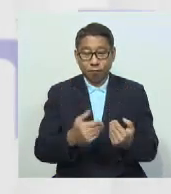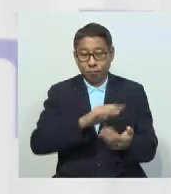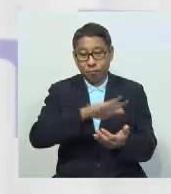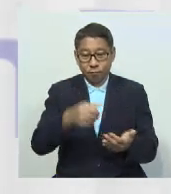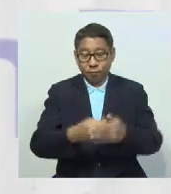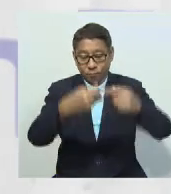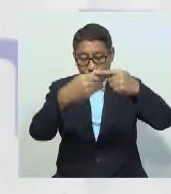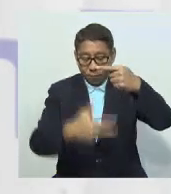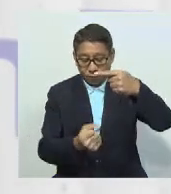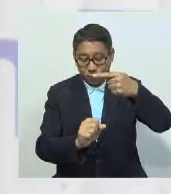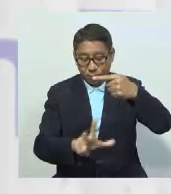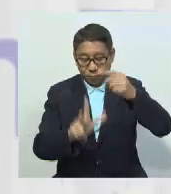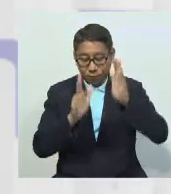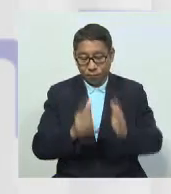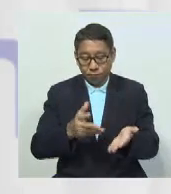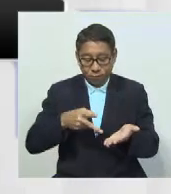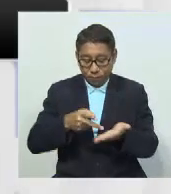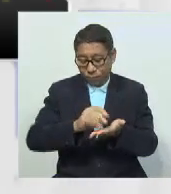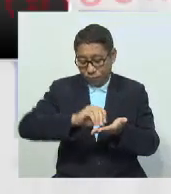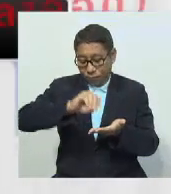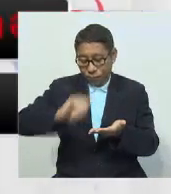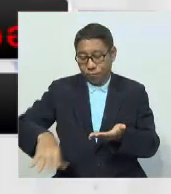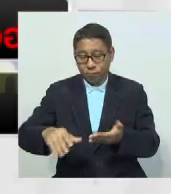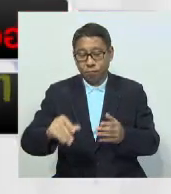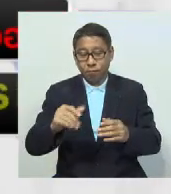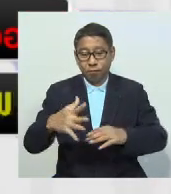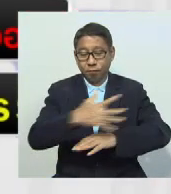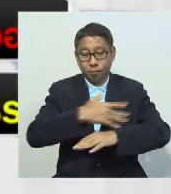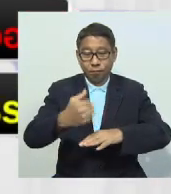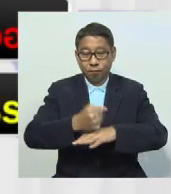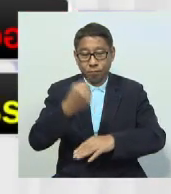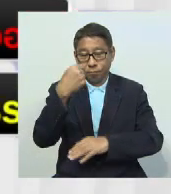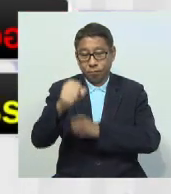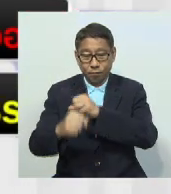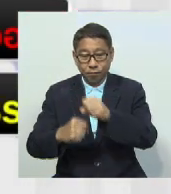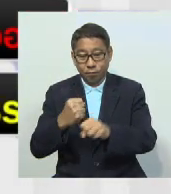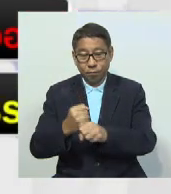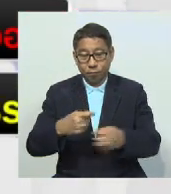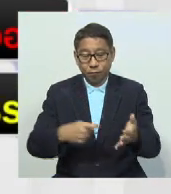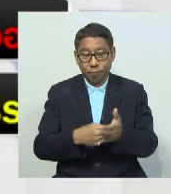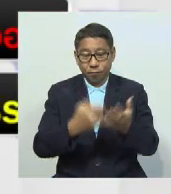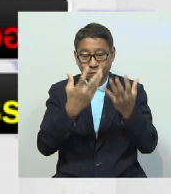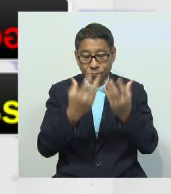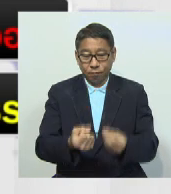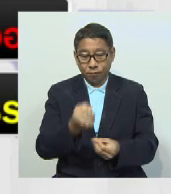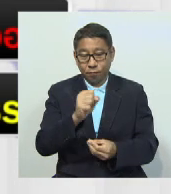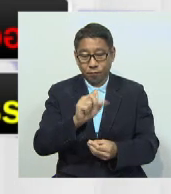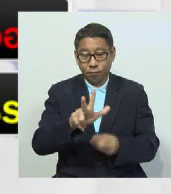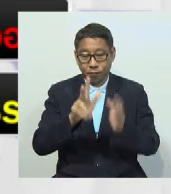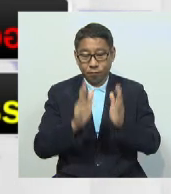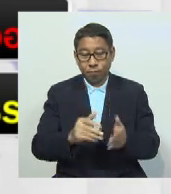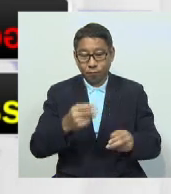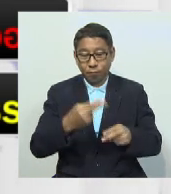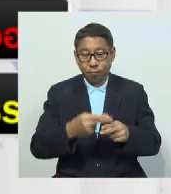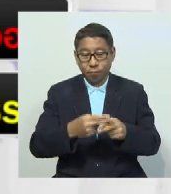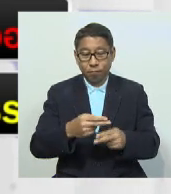ทั้งหมด13คนถูกตัดสิทธิ์ทางการเมืองเป็นเวลา10ปีสาเหตุที่เหลือ13คนเป็นเพราะว่านายรุ่